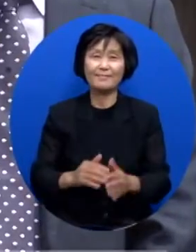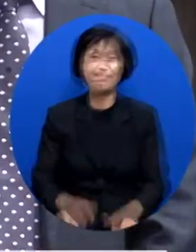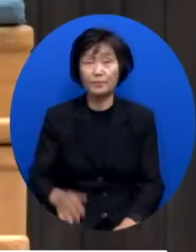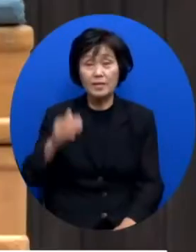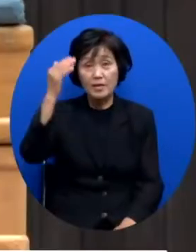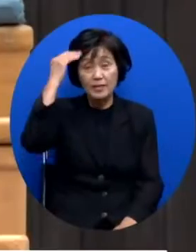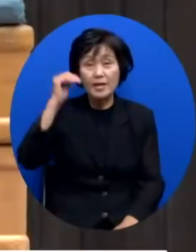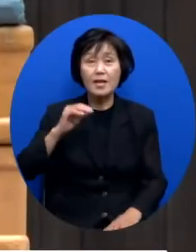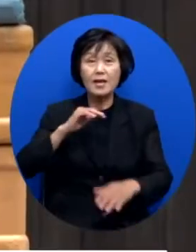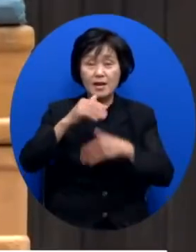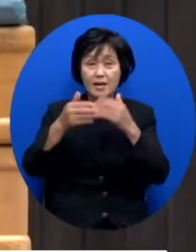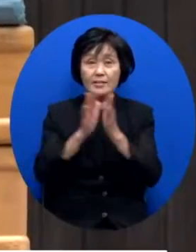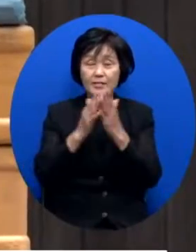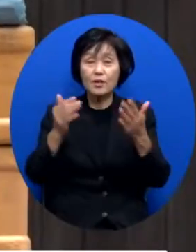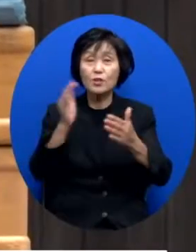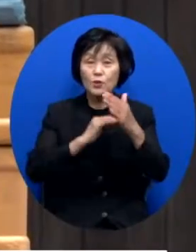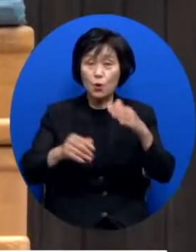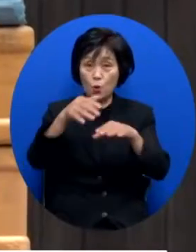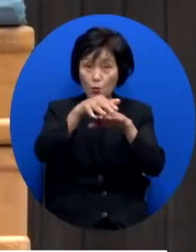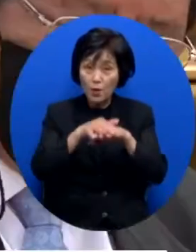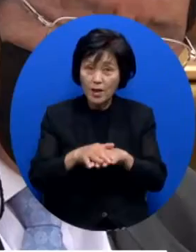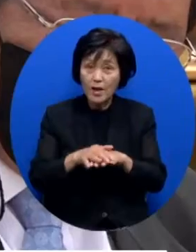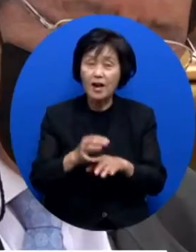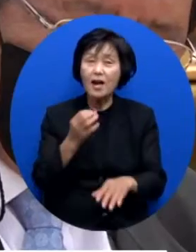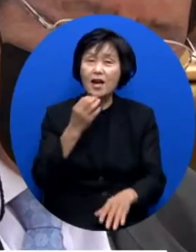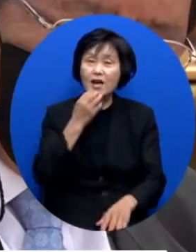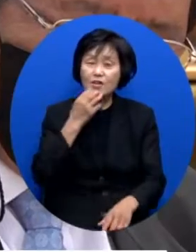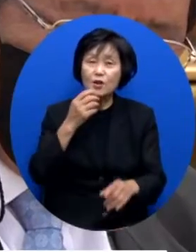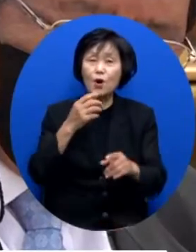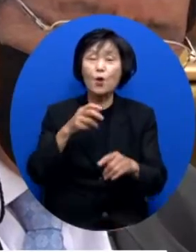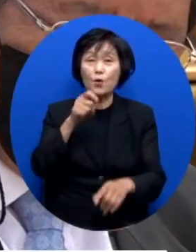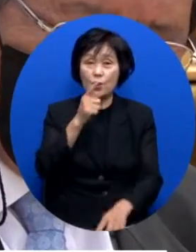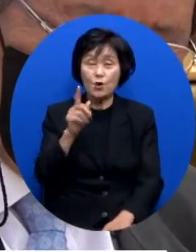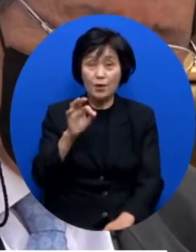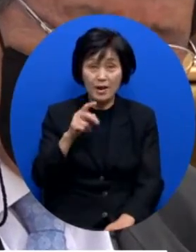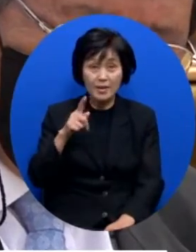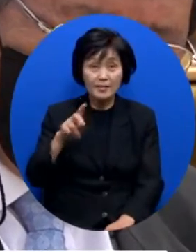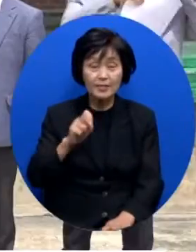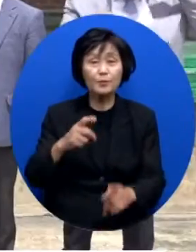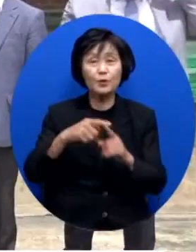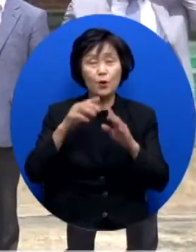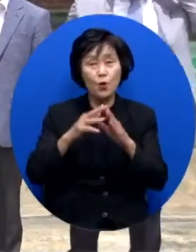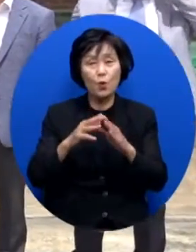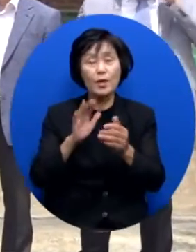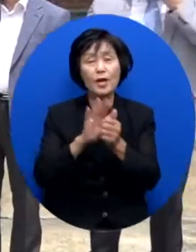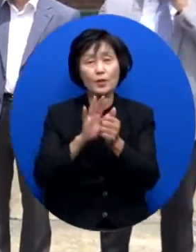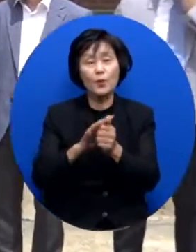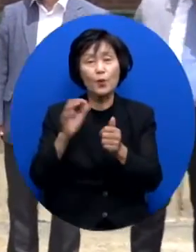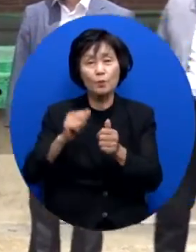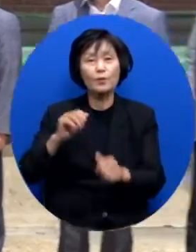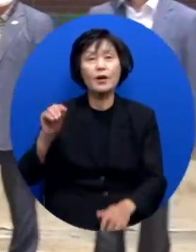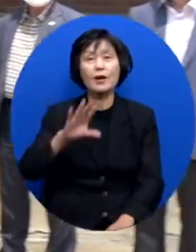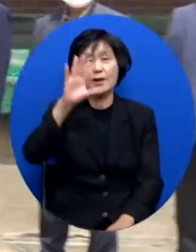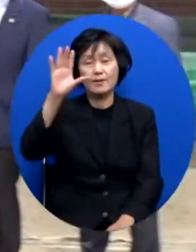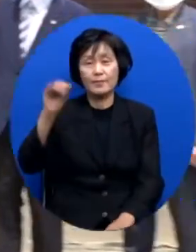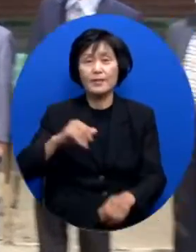대한성서공회가 서울 광염교회의 후원으로 아프리카에 성경을 전달했습니다. 남수단